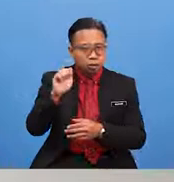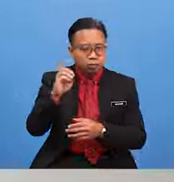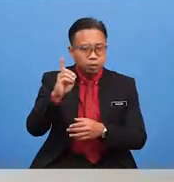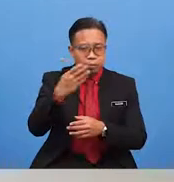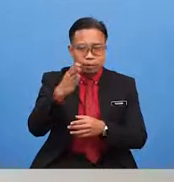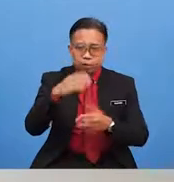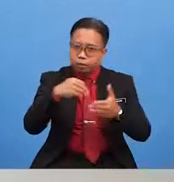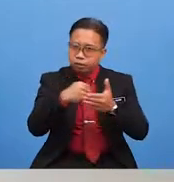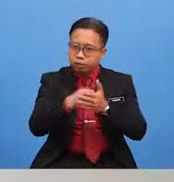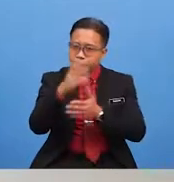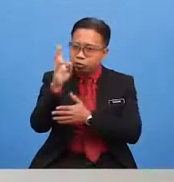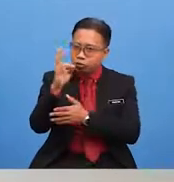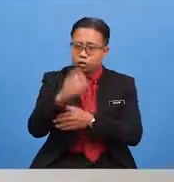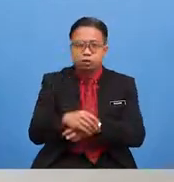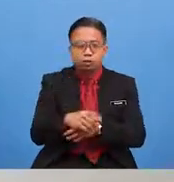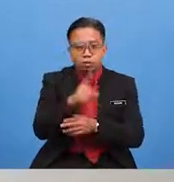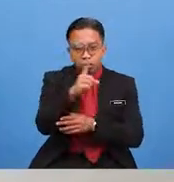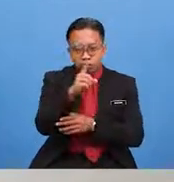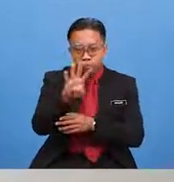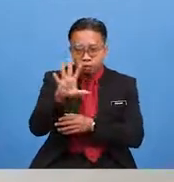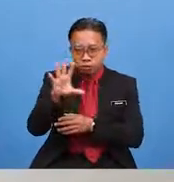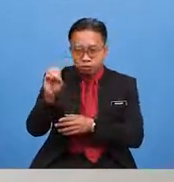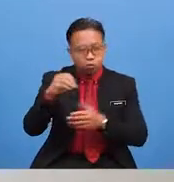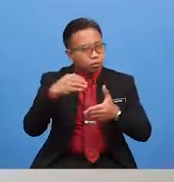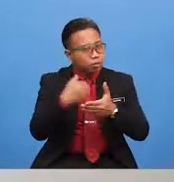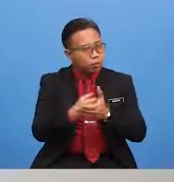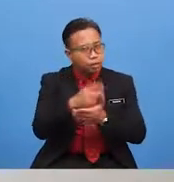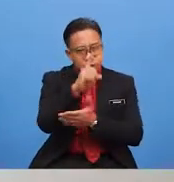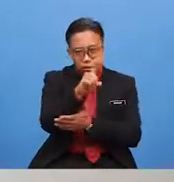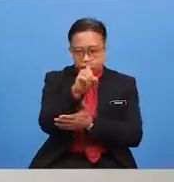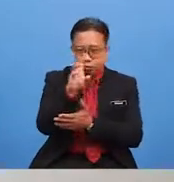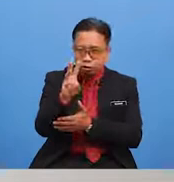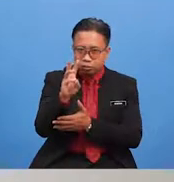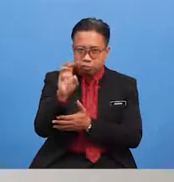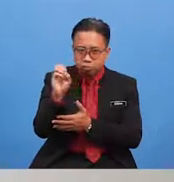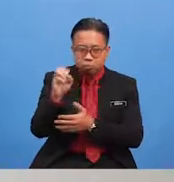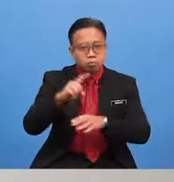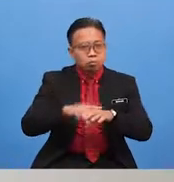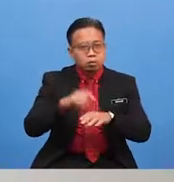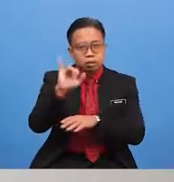tahun 1350 hingga 1600 di Florence, Itali.